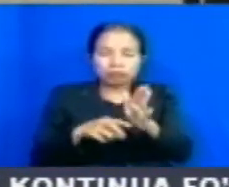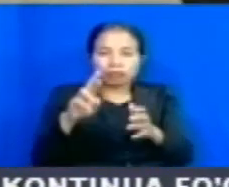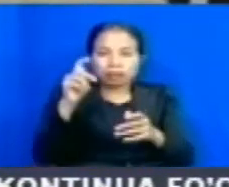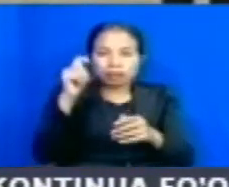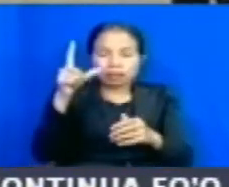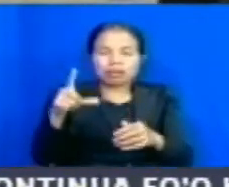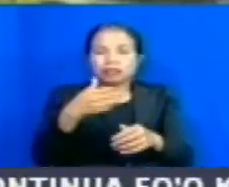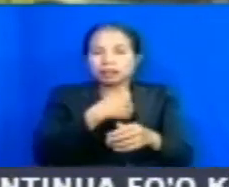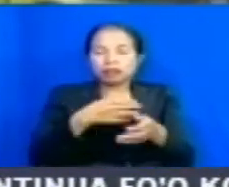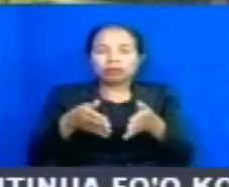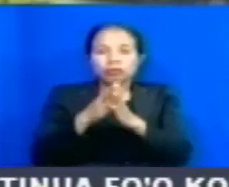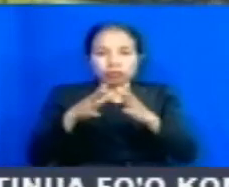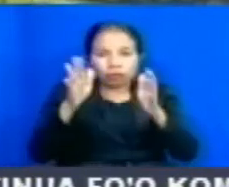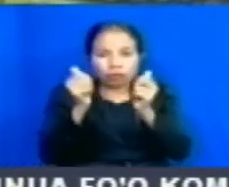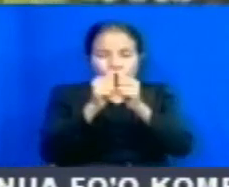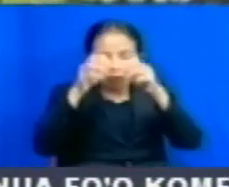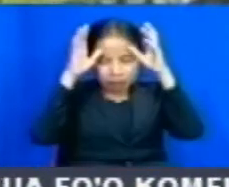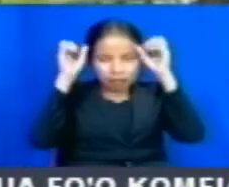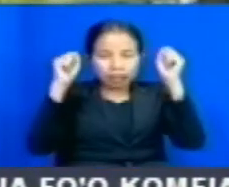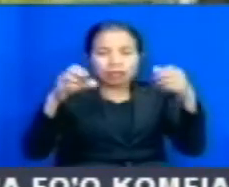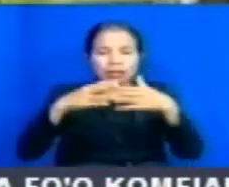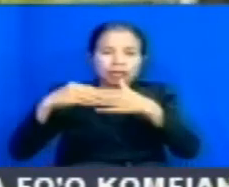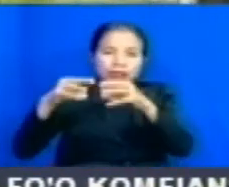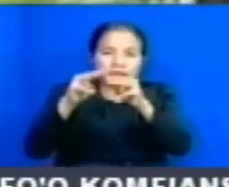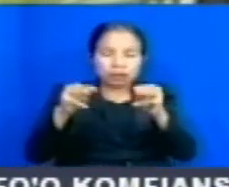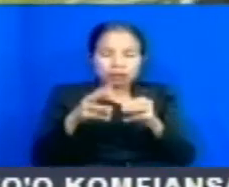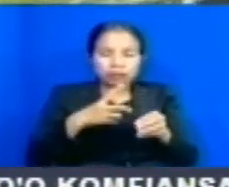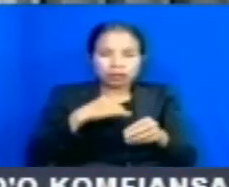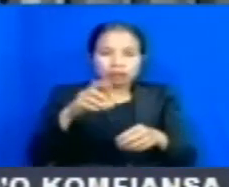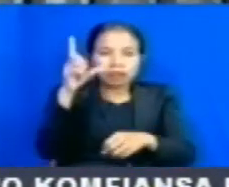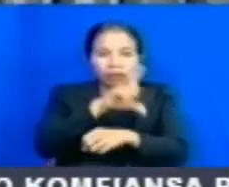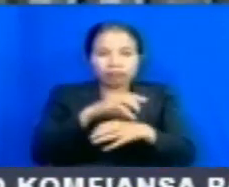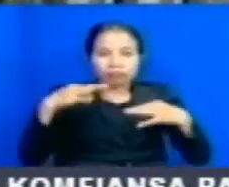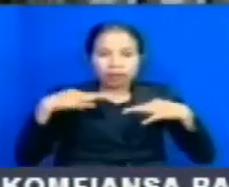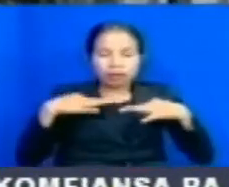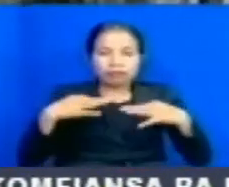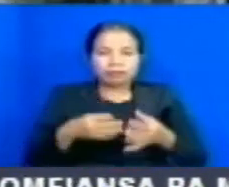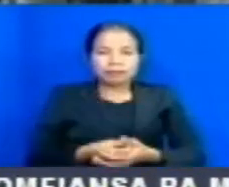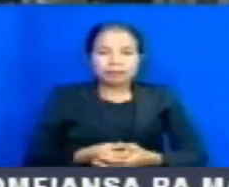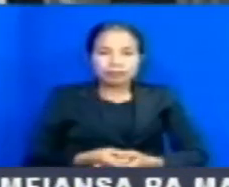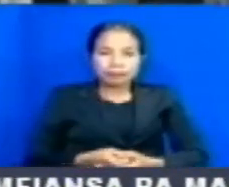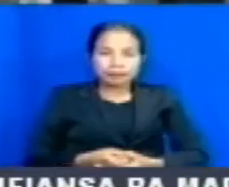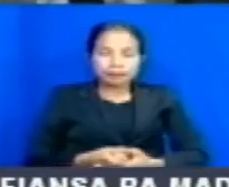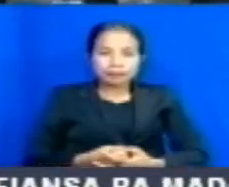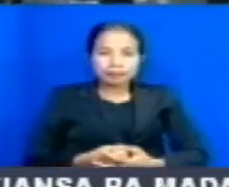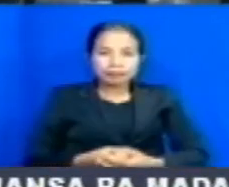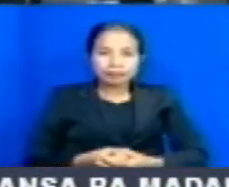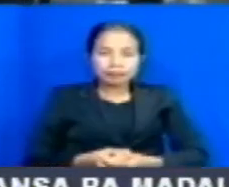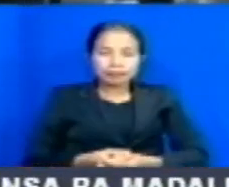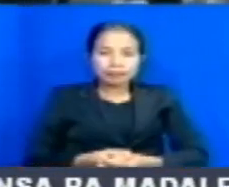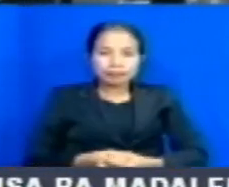sida u halo konfirmasaun ho presidente autoridade di municipio Dili tambar lorong feriadu Uzia Rosu Miguel da